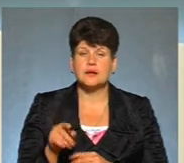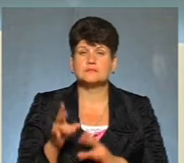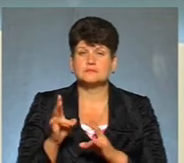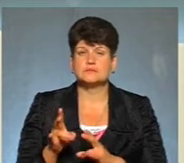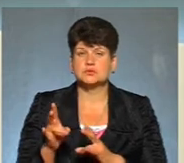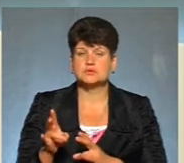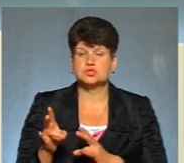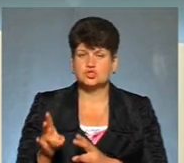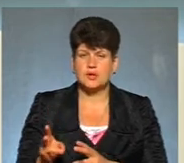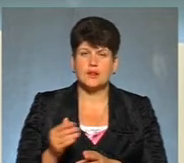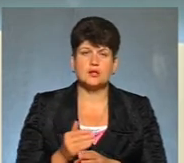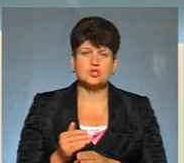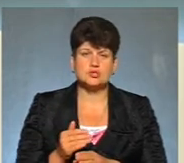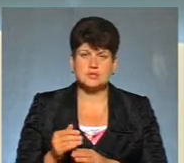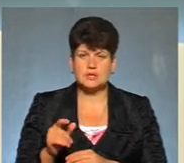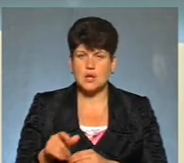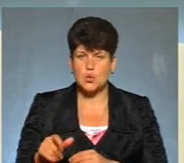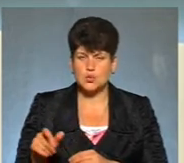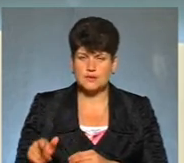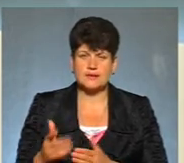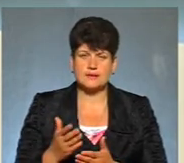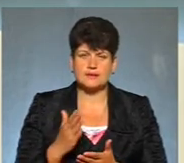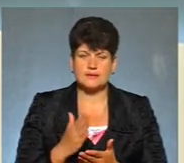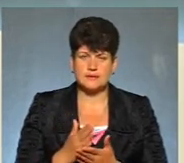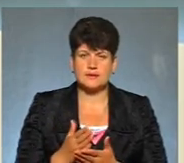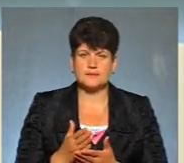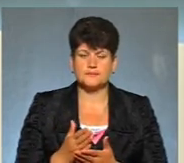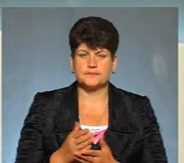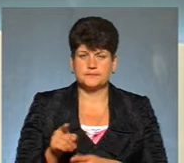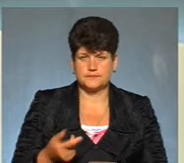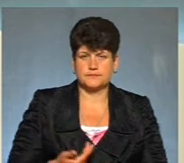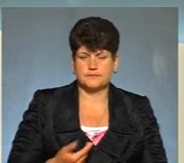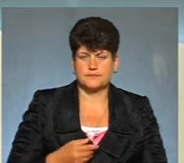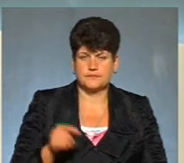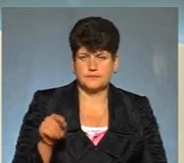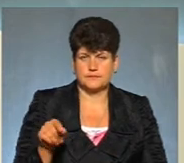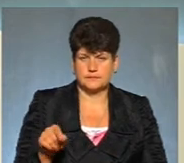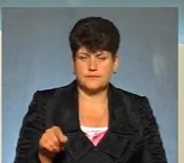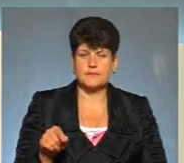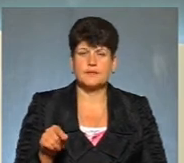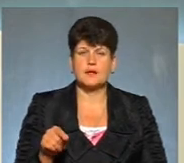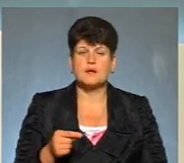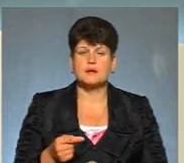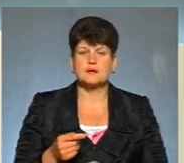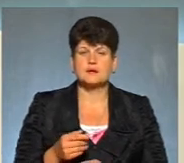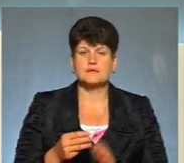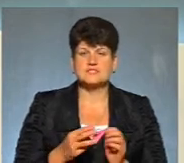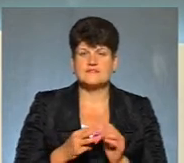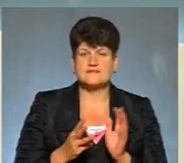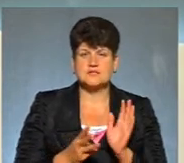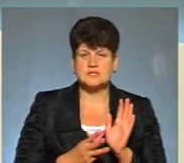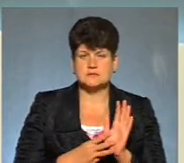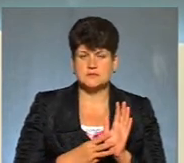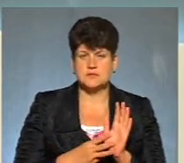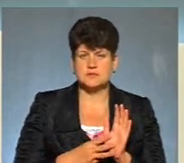частина людей, які перебувають на утриманні в пансіонаті. Постраждало